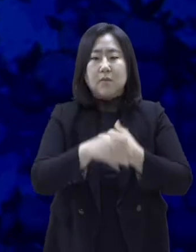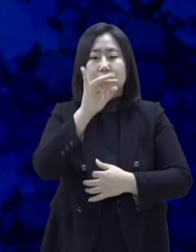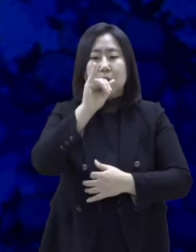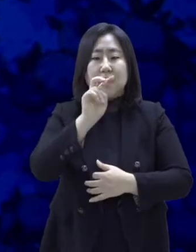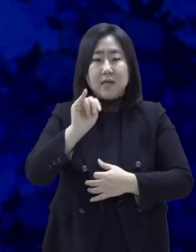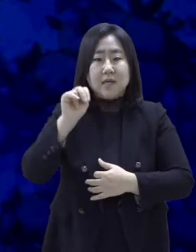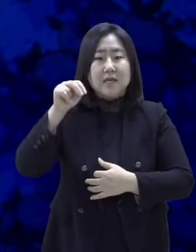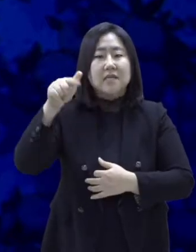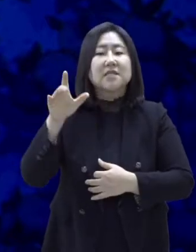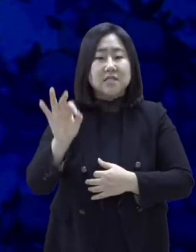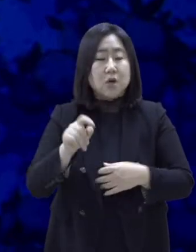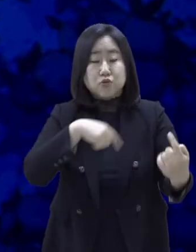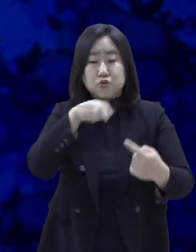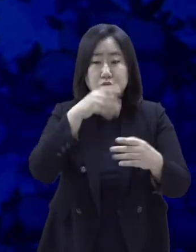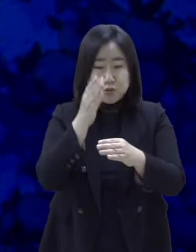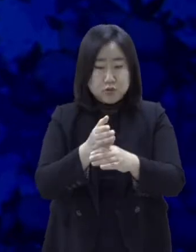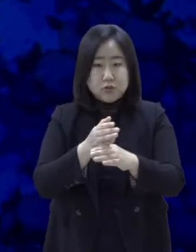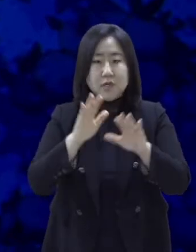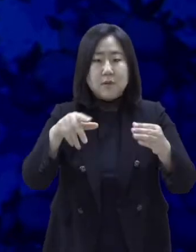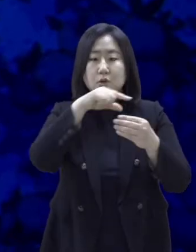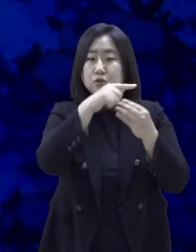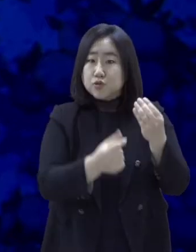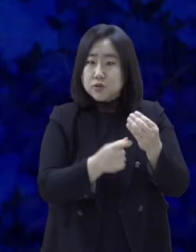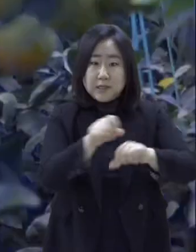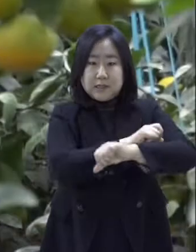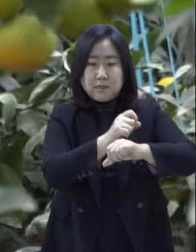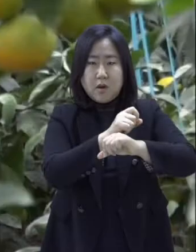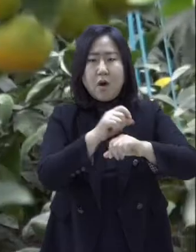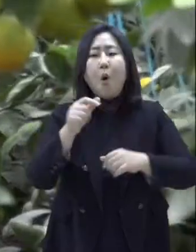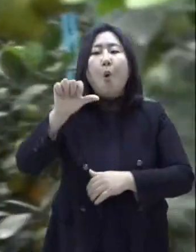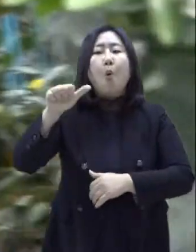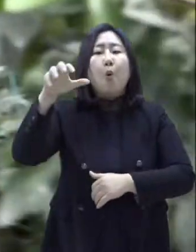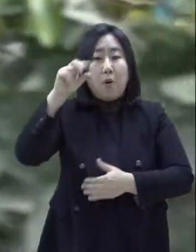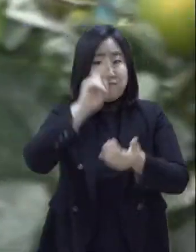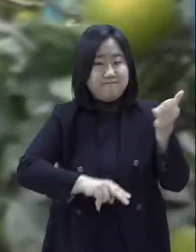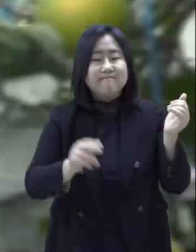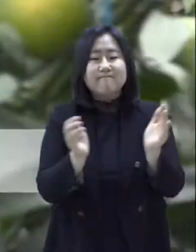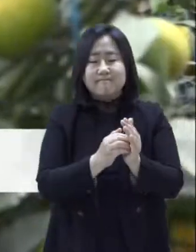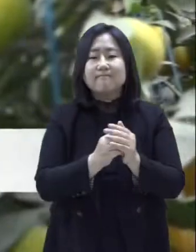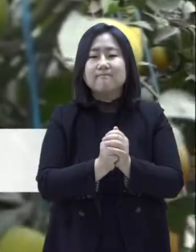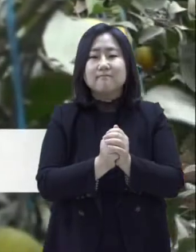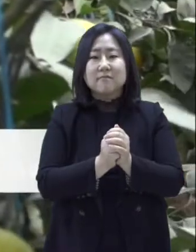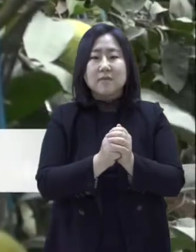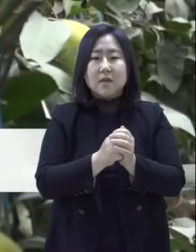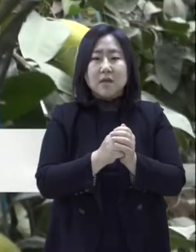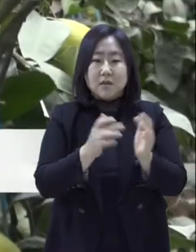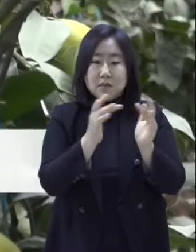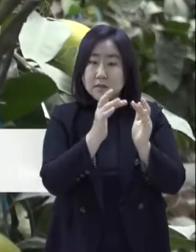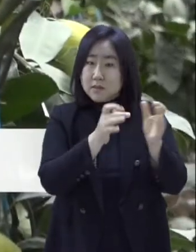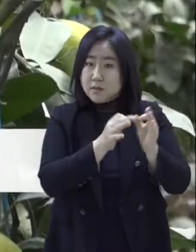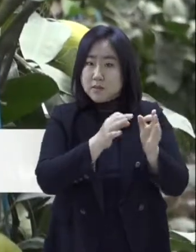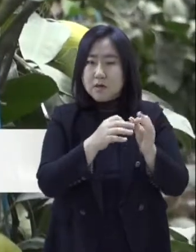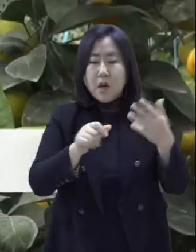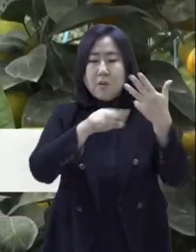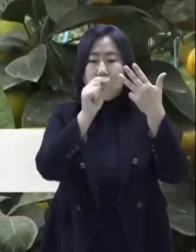운영하고 있는데요. 이번 추석 특별기획전에서는 5억 원의 매출을 올렸습니다. 서귀포인정은 지난 8월